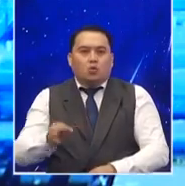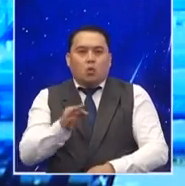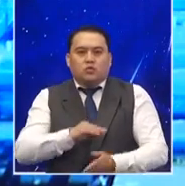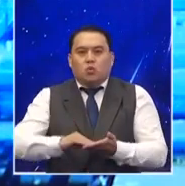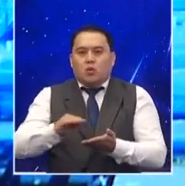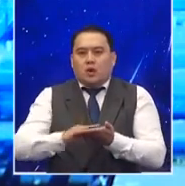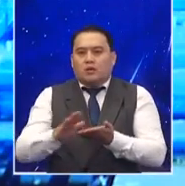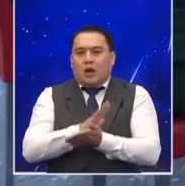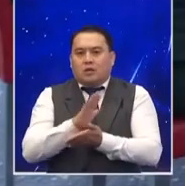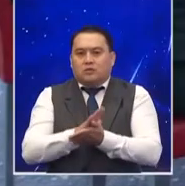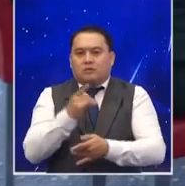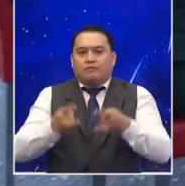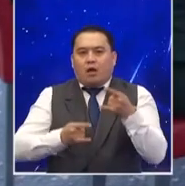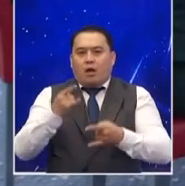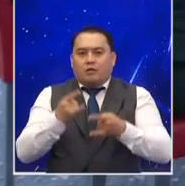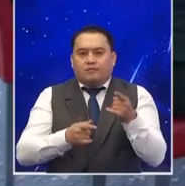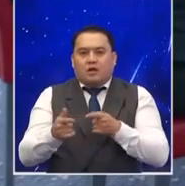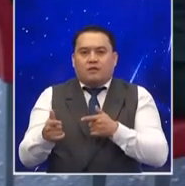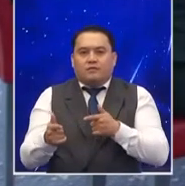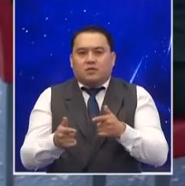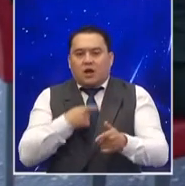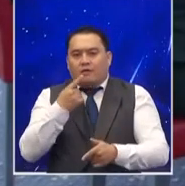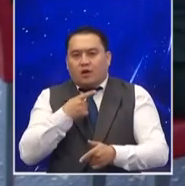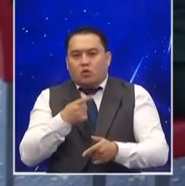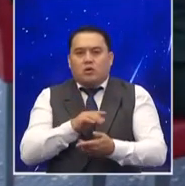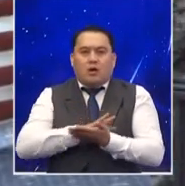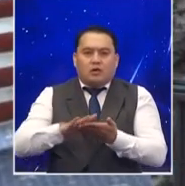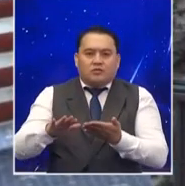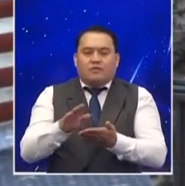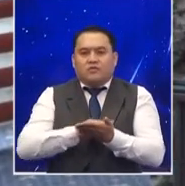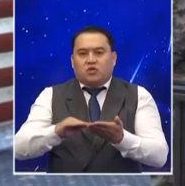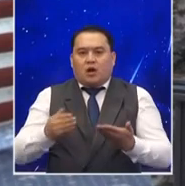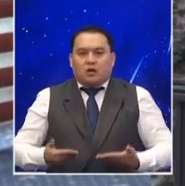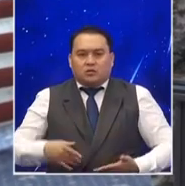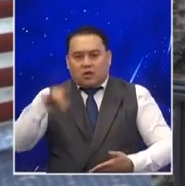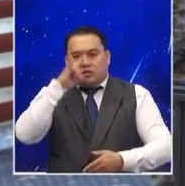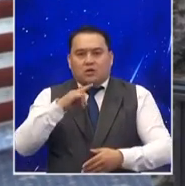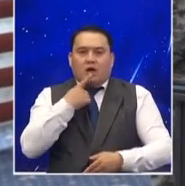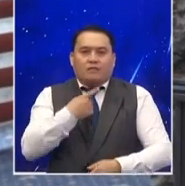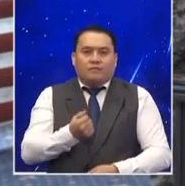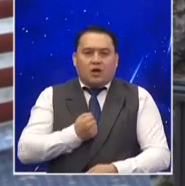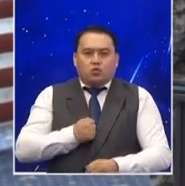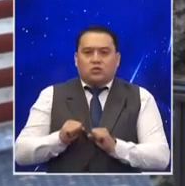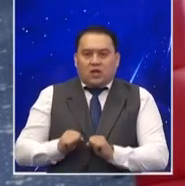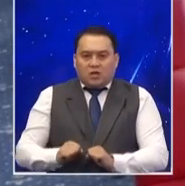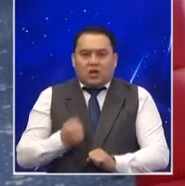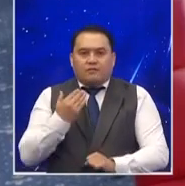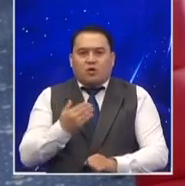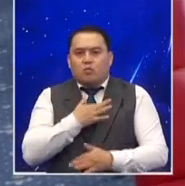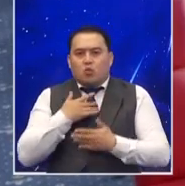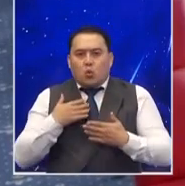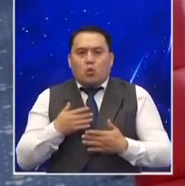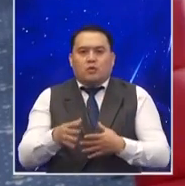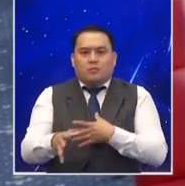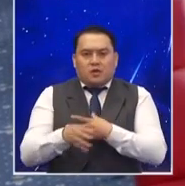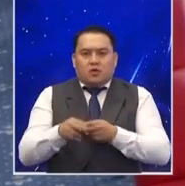области. Ежедневно журналисты газет и телеканалов рассказывают о буднях казахстанских защитников Отечества. В знак многолетнего